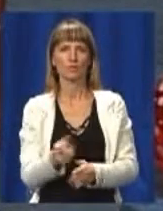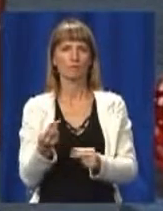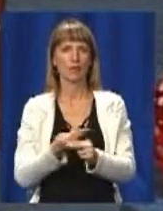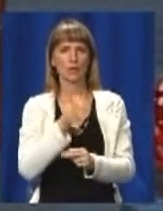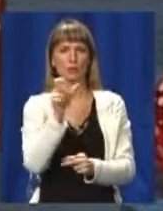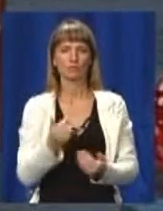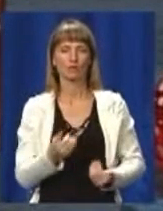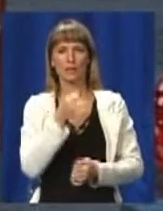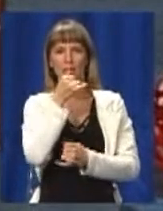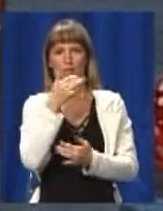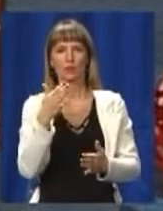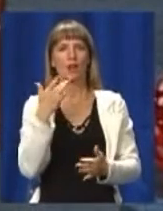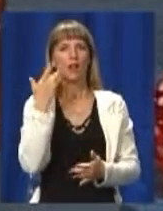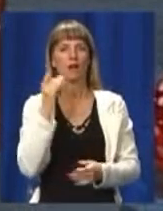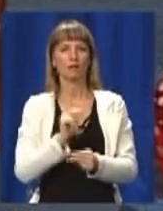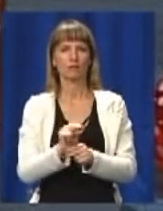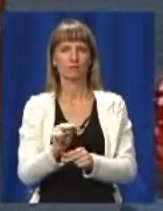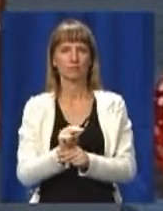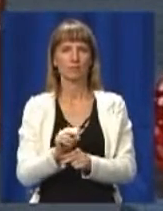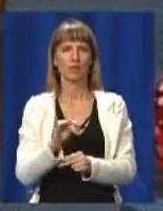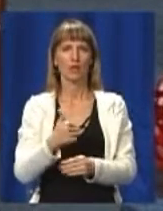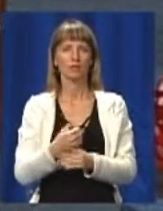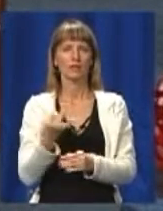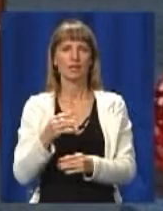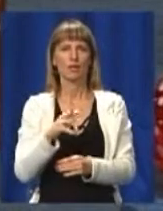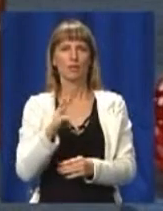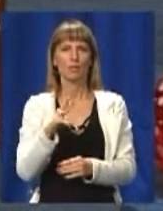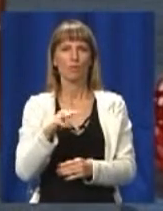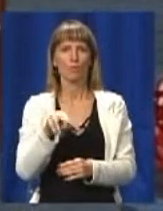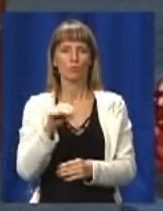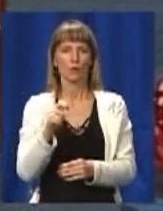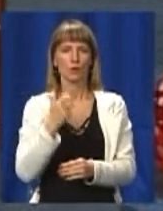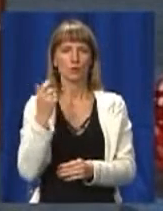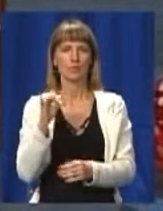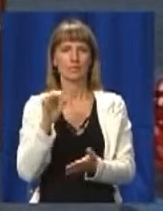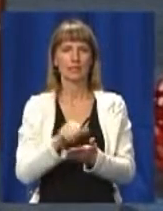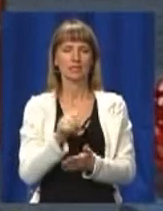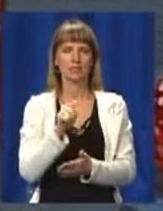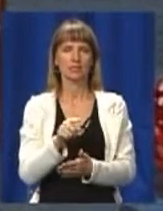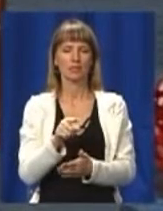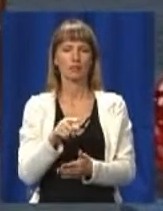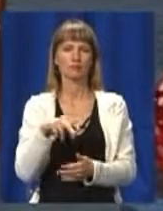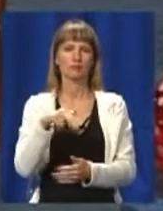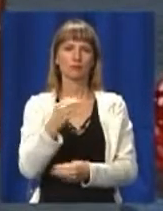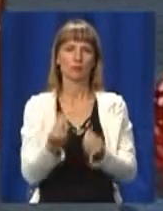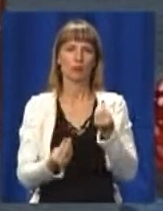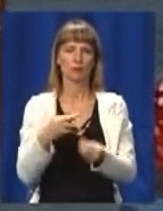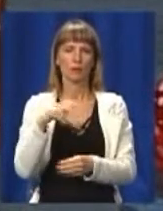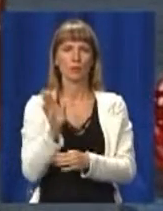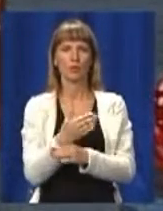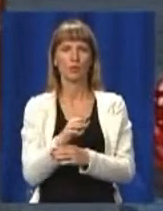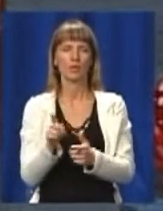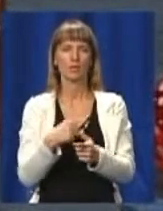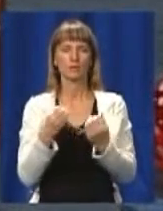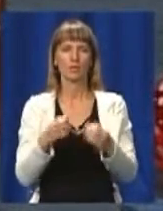людини жити не може. Легко дресирується. Головний інтерес у житті Муді – господар і заняття з ним. Тобто піти погратися, піти погуляти або